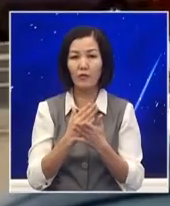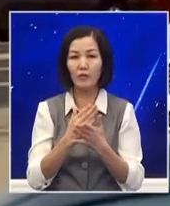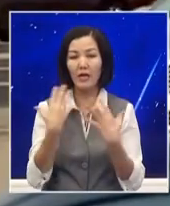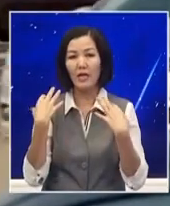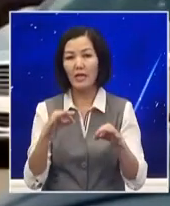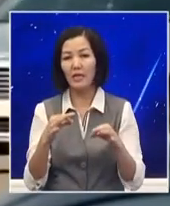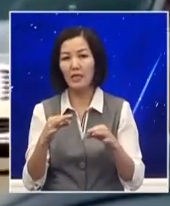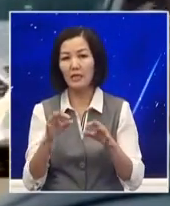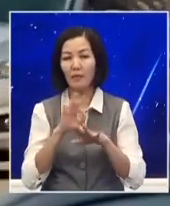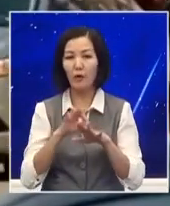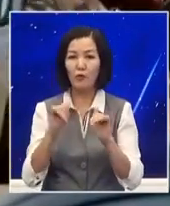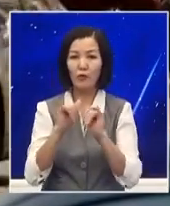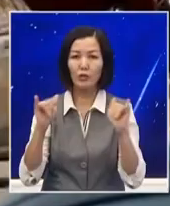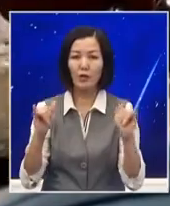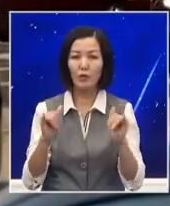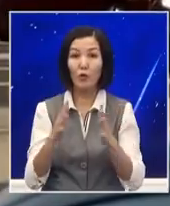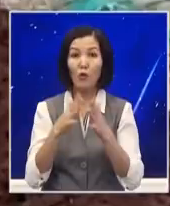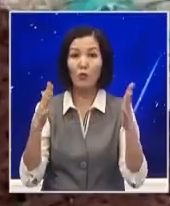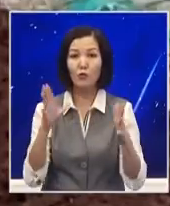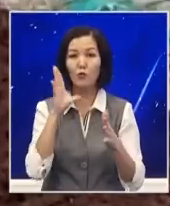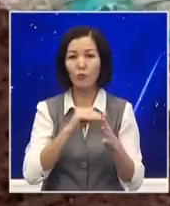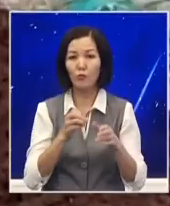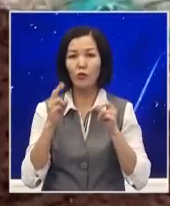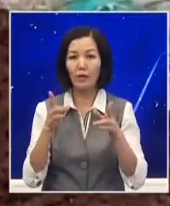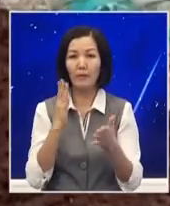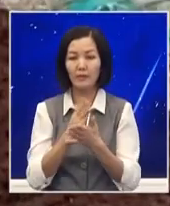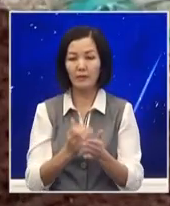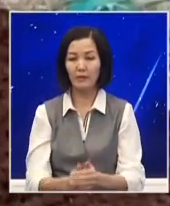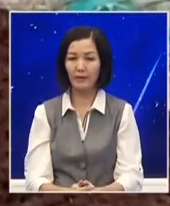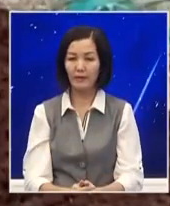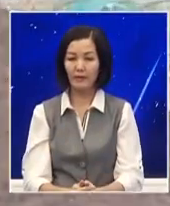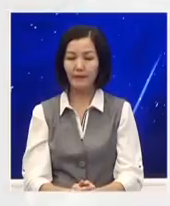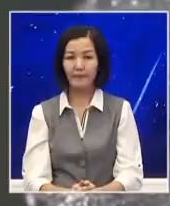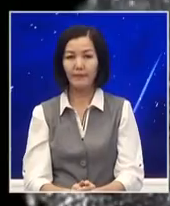еркінсіп, індеттің таралу деңгейі бірнеше есе өсу мүмкін деген қауіп бар.